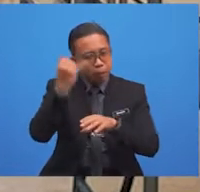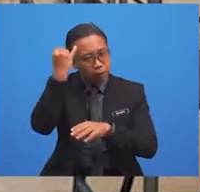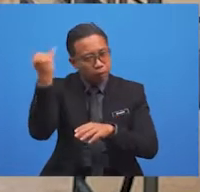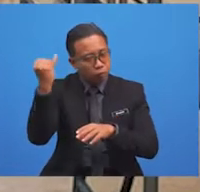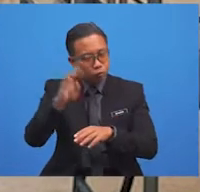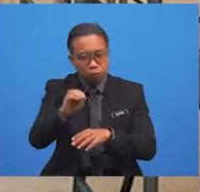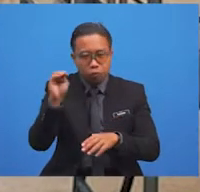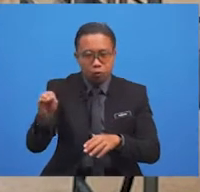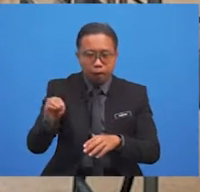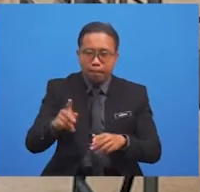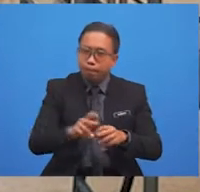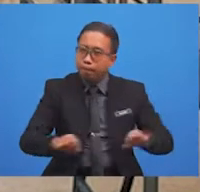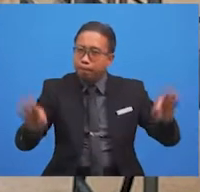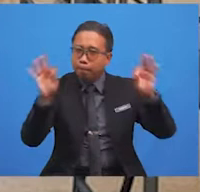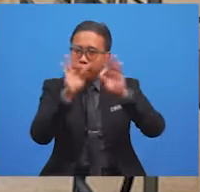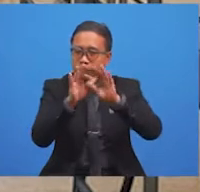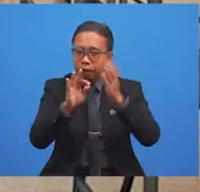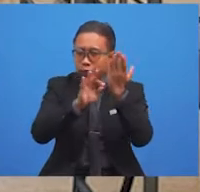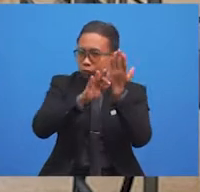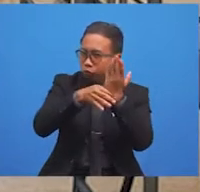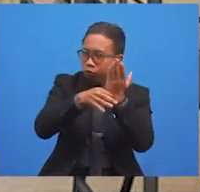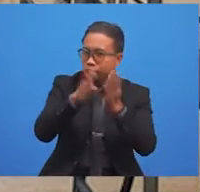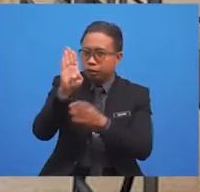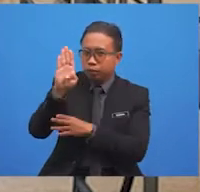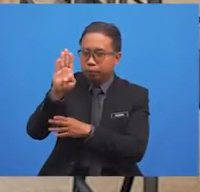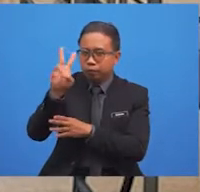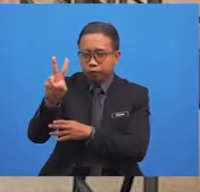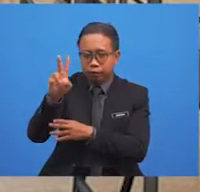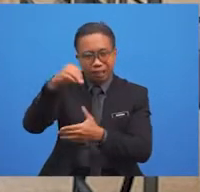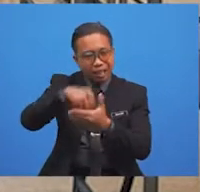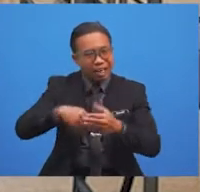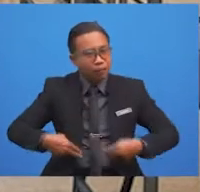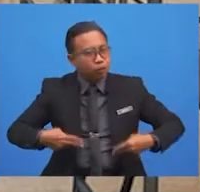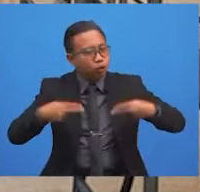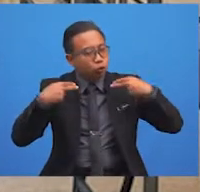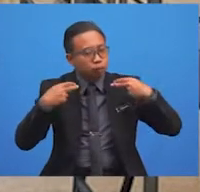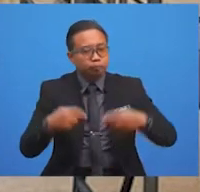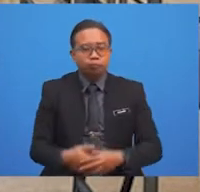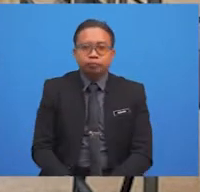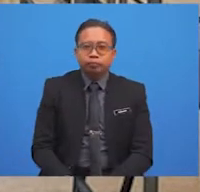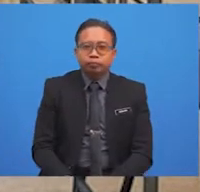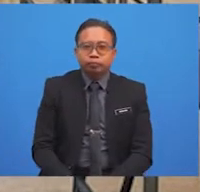tentang kepentingan fungsi biodiversiti dalam kehidupan.